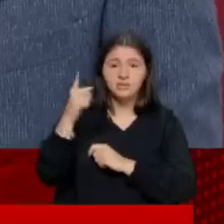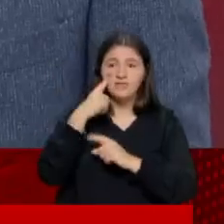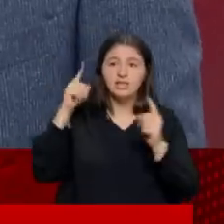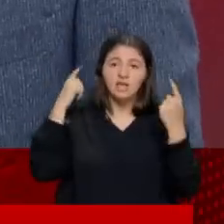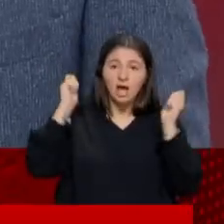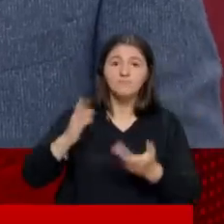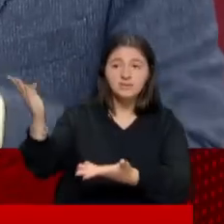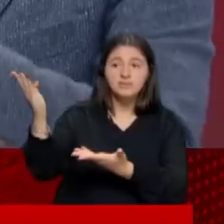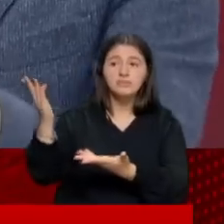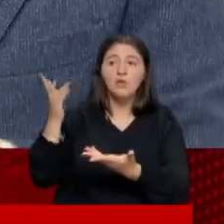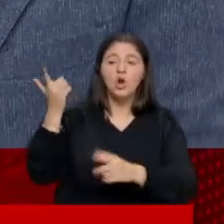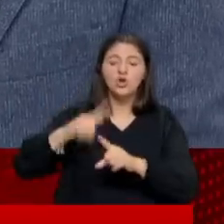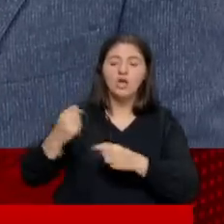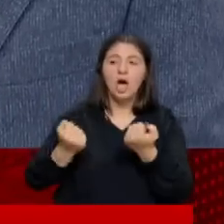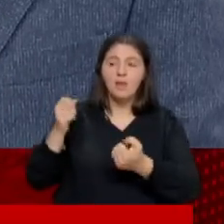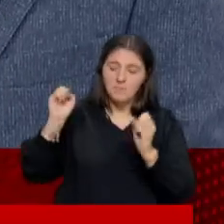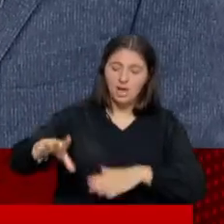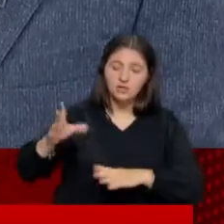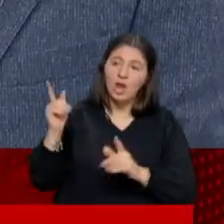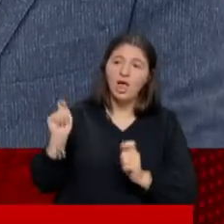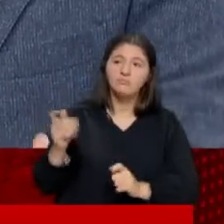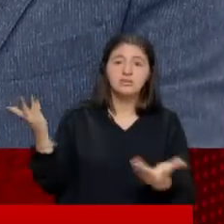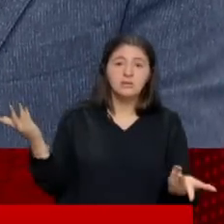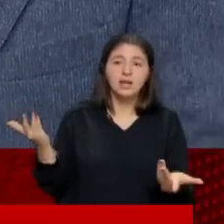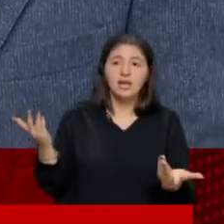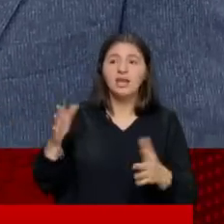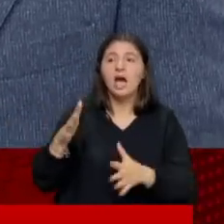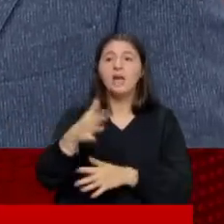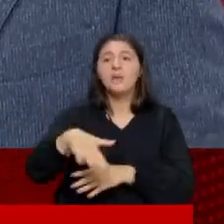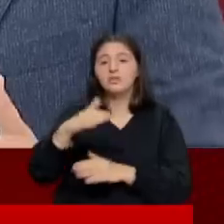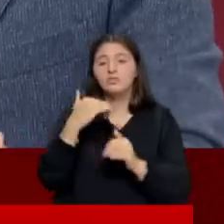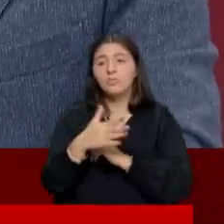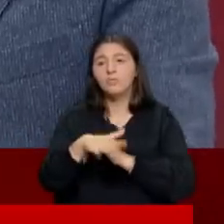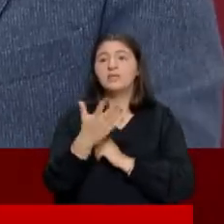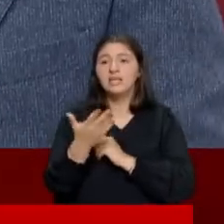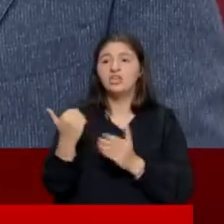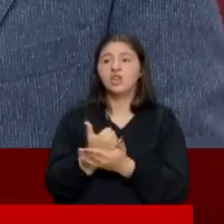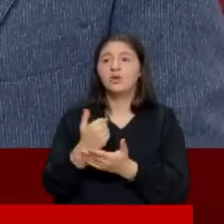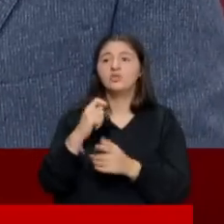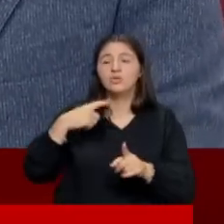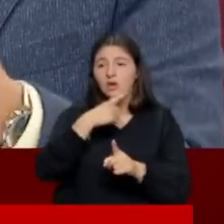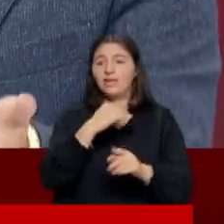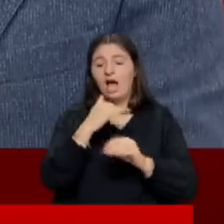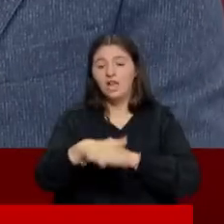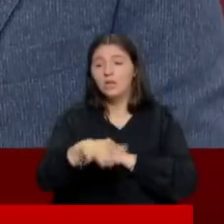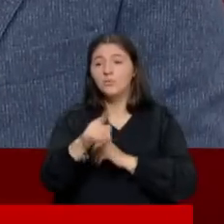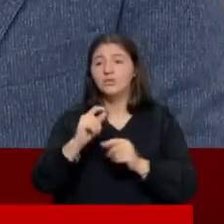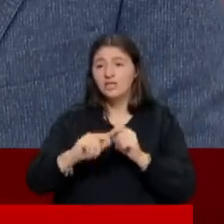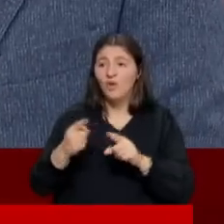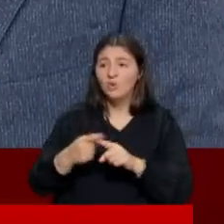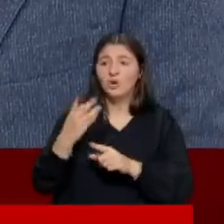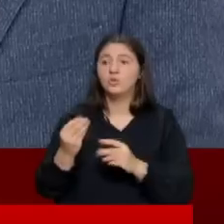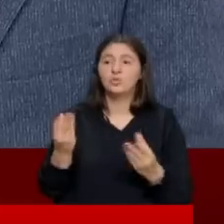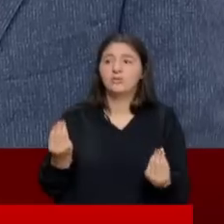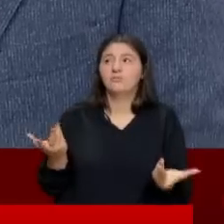yetkilileri yapsın o lüks makam araçlarını bıraksınlar öyle yapsınlar gariban halkın zaten geçinmekte zorlanan halkın bu tasarrufu ortak olması